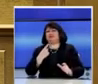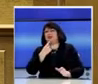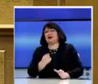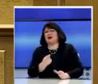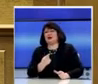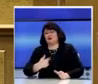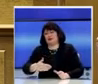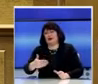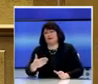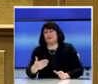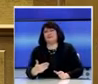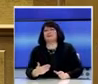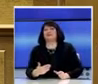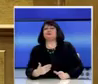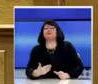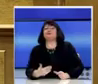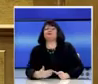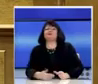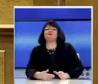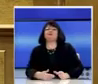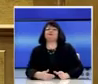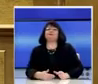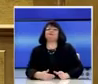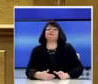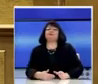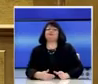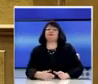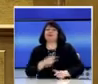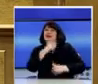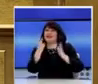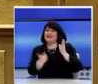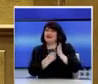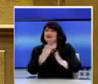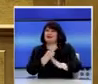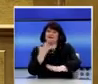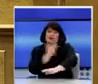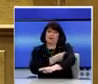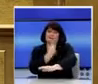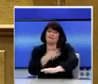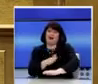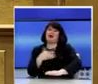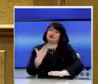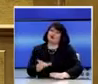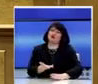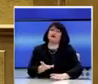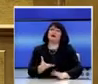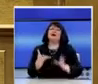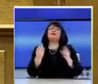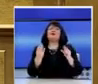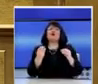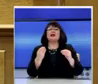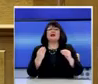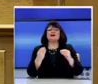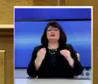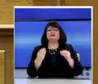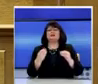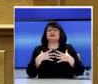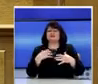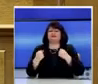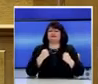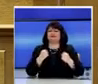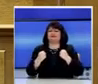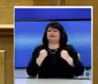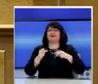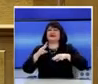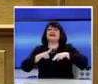έχουμε όταν θα εμβολιαστούμε και δεύτερη φορά. Και επειδή βλέπω ότι πολλοί από εσάς δυσανασκετείτε όταν